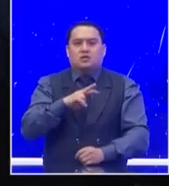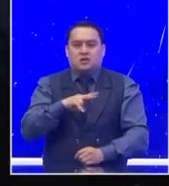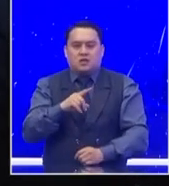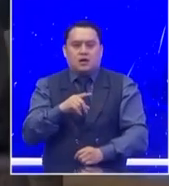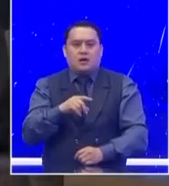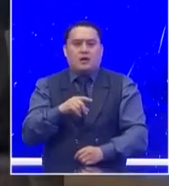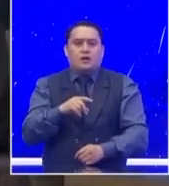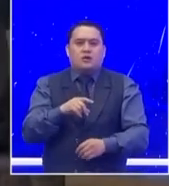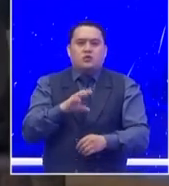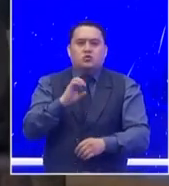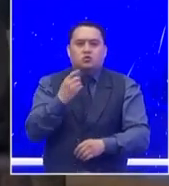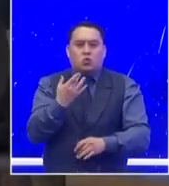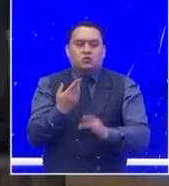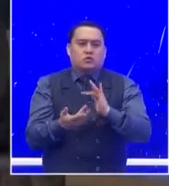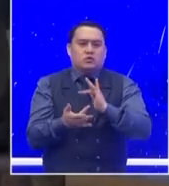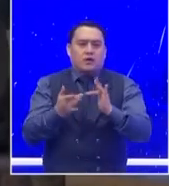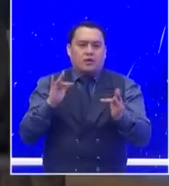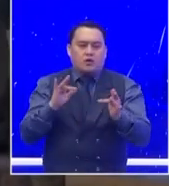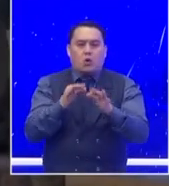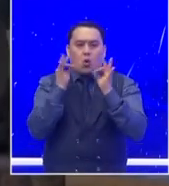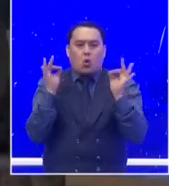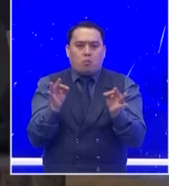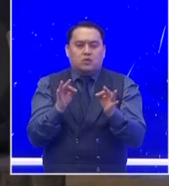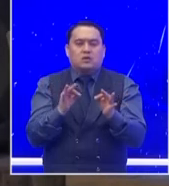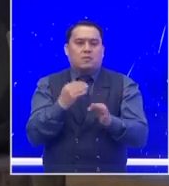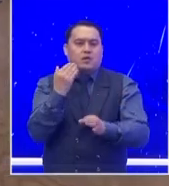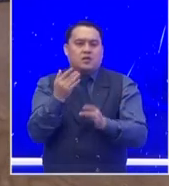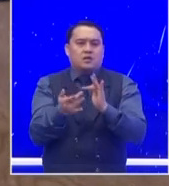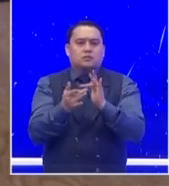специалист по маркетингу в социальных сетях. Он поделился опытом по продвижению